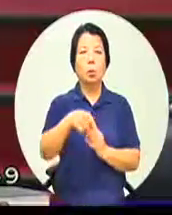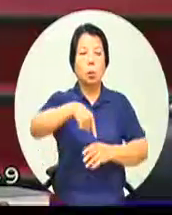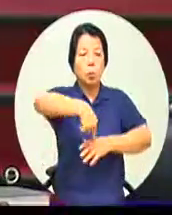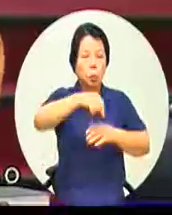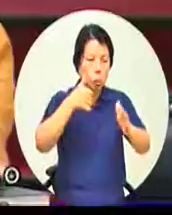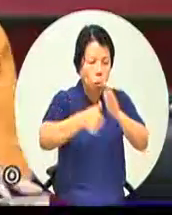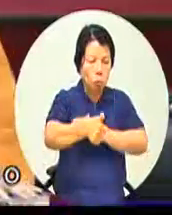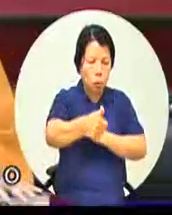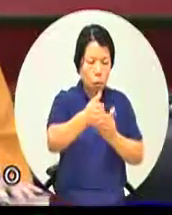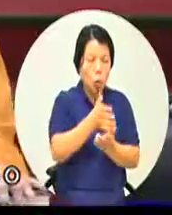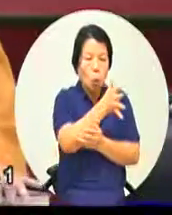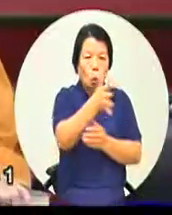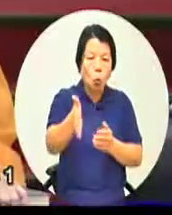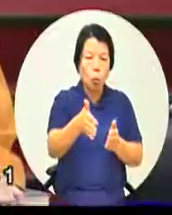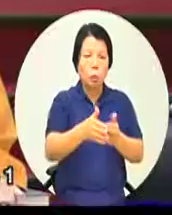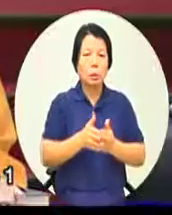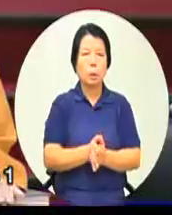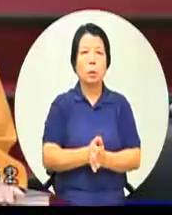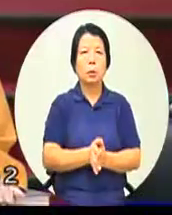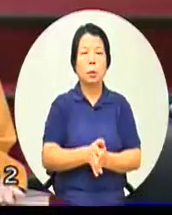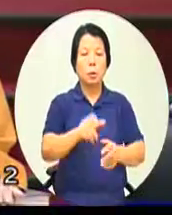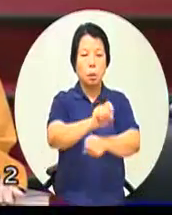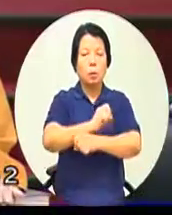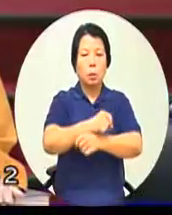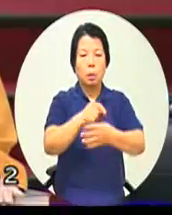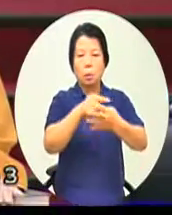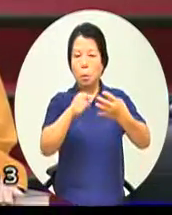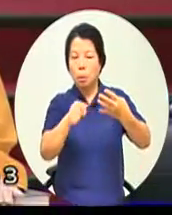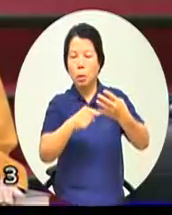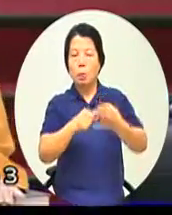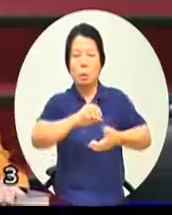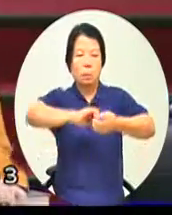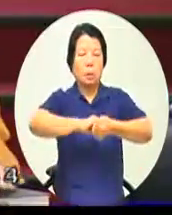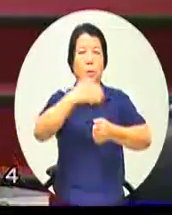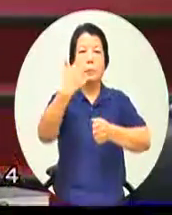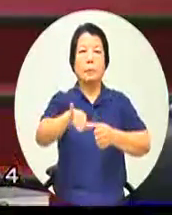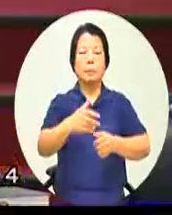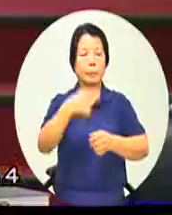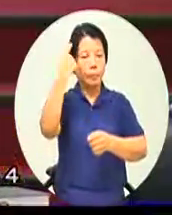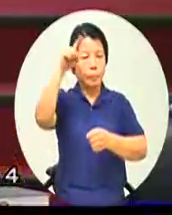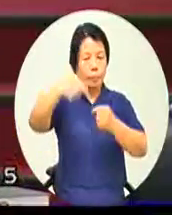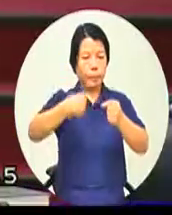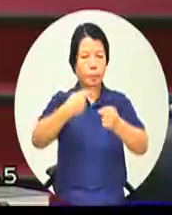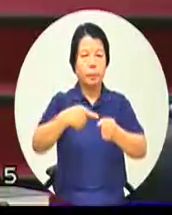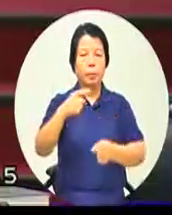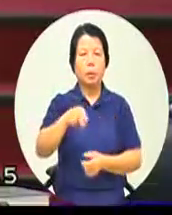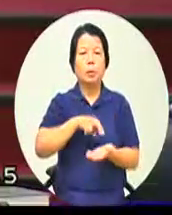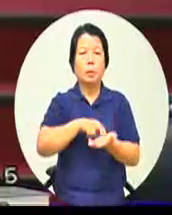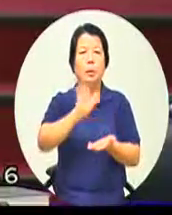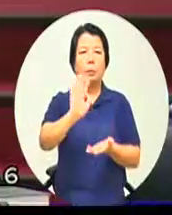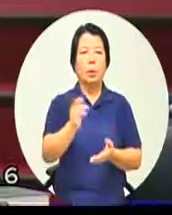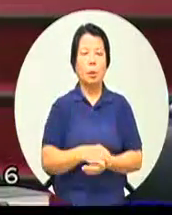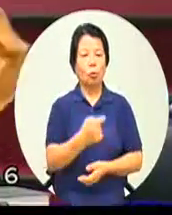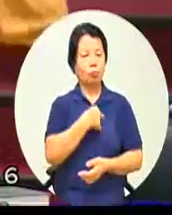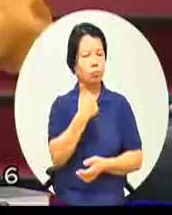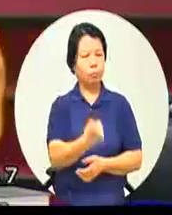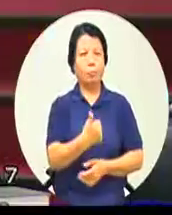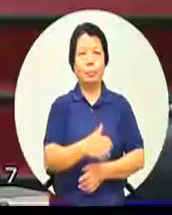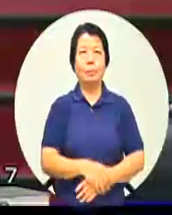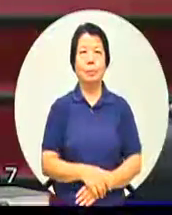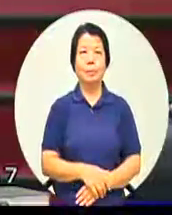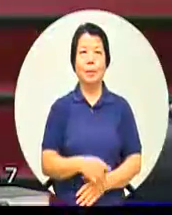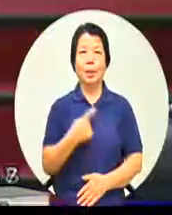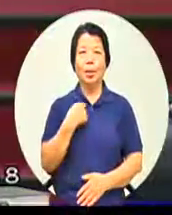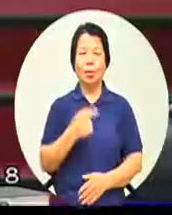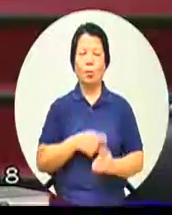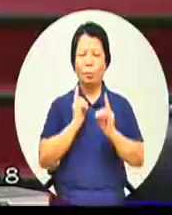解，讲即个课纲还袂定嘛，是毋是？明年的，哎，免惊啦，我好人啦、啊，我全家